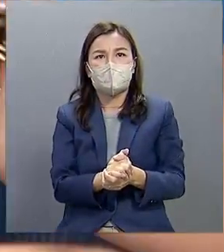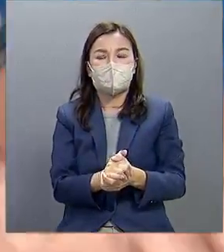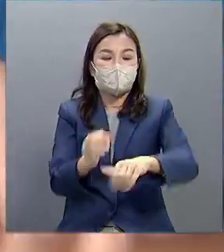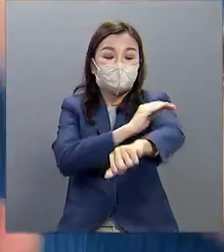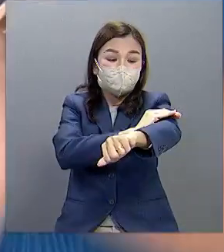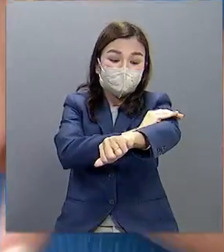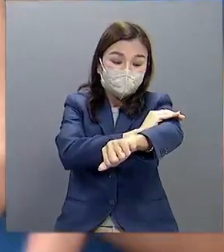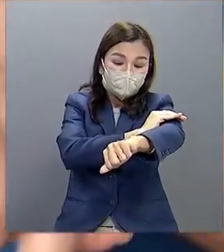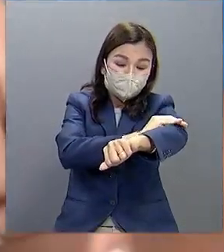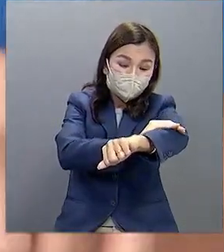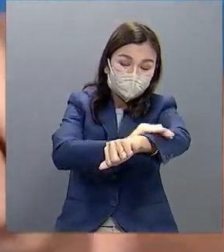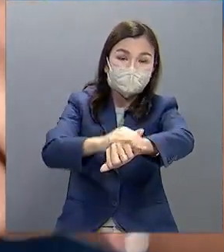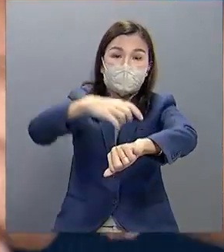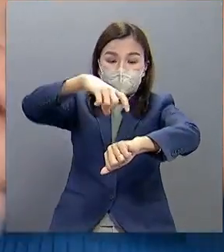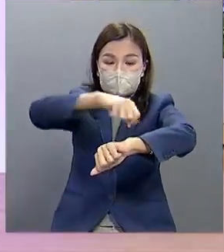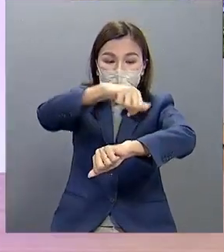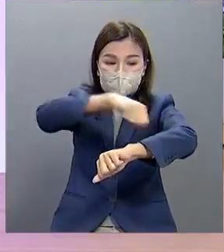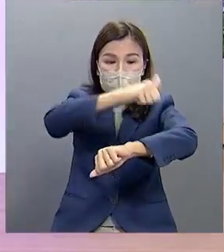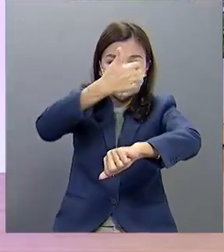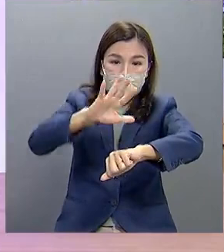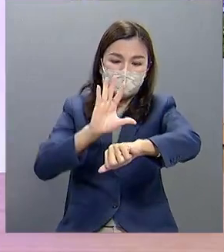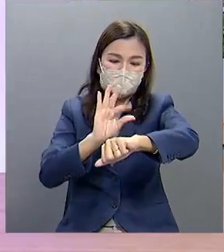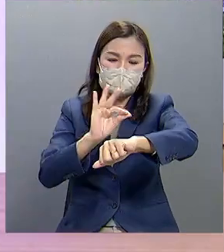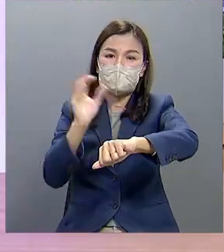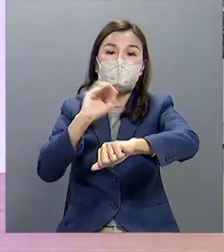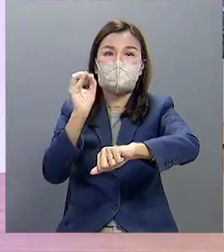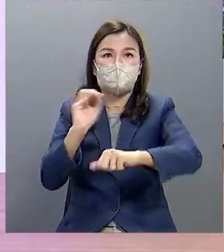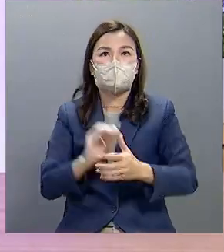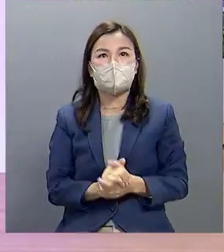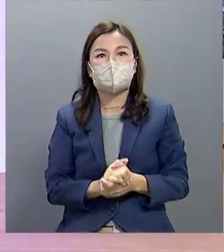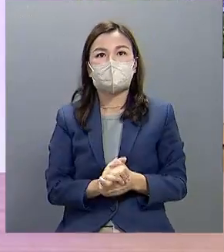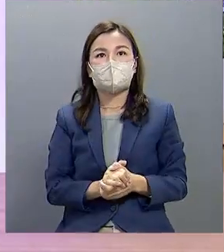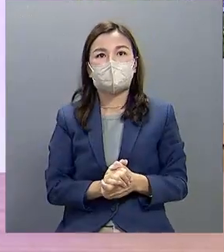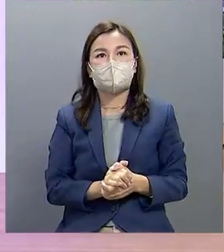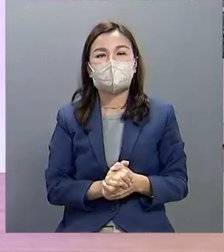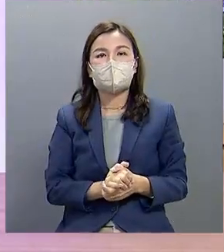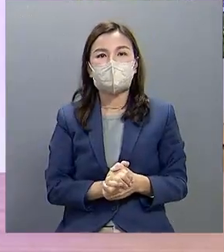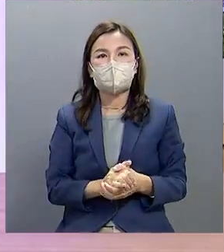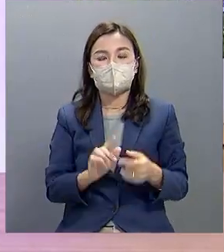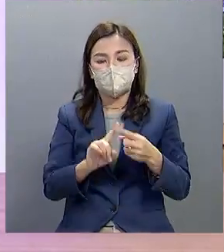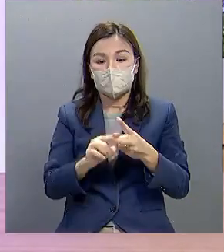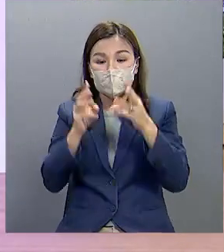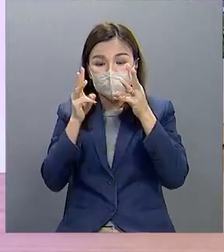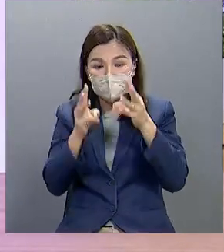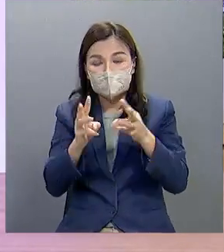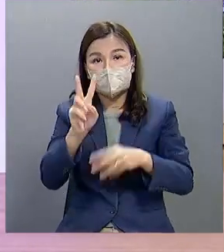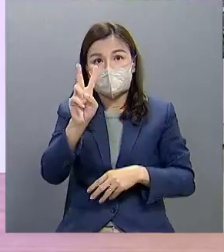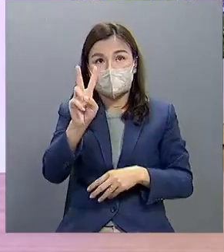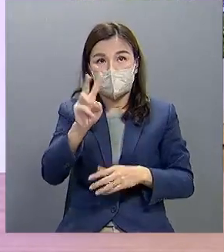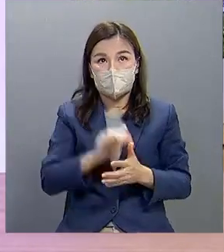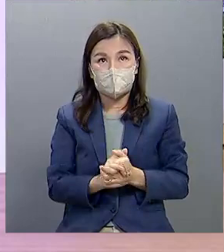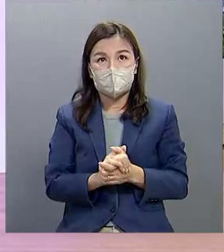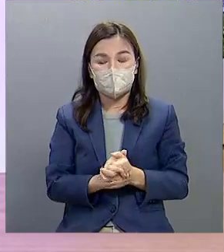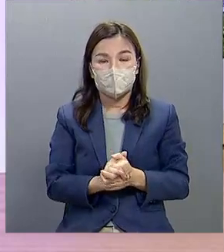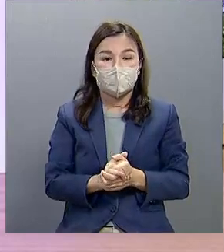ขหลังจากที่นวดเสร็จแล้วแล้วก็ไม่มีความเหนียวเนินอะเท่านั้นเองนะคะส่วนวิธีที่2นะคะก็คือการที่เราไปใช้ในสปาหรืออ่างอาบน้